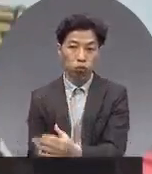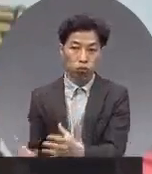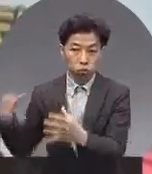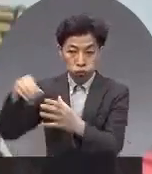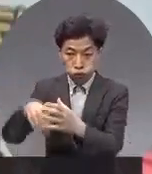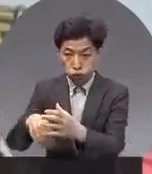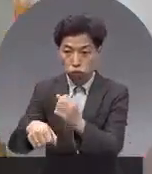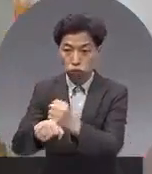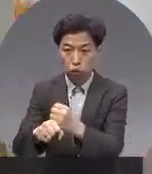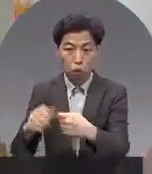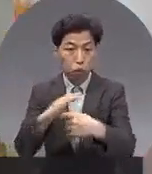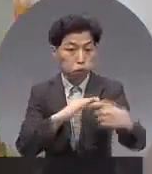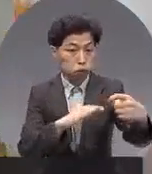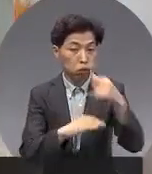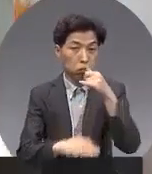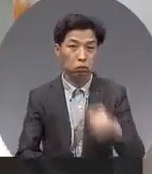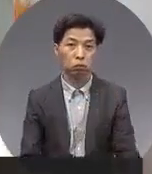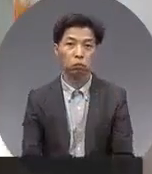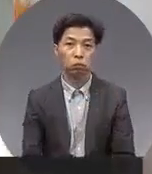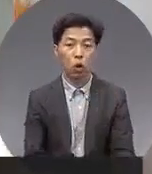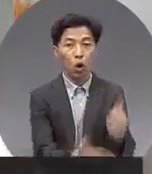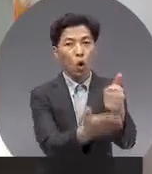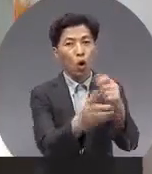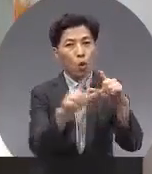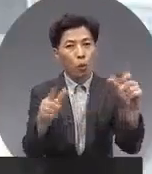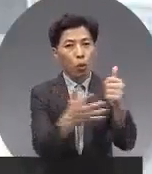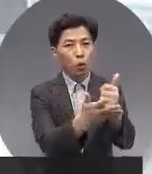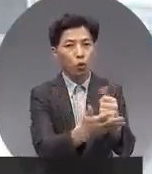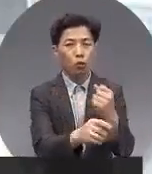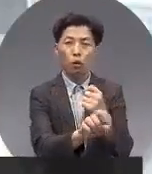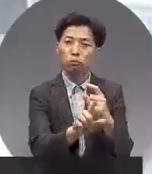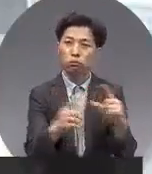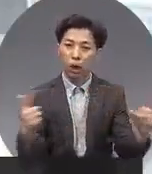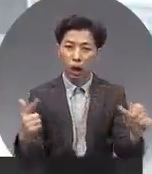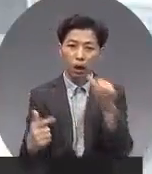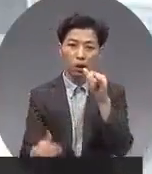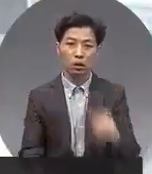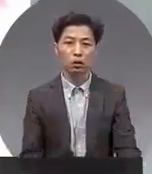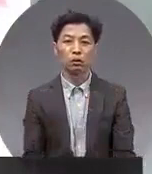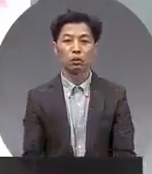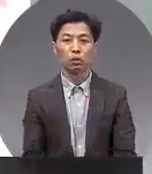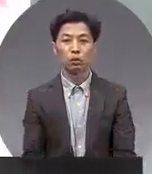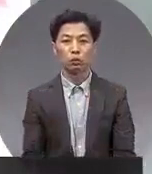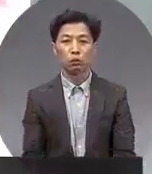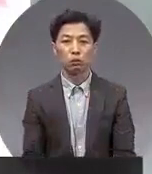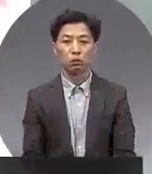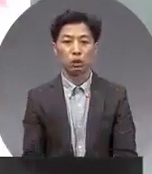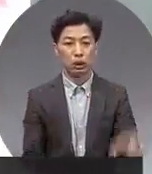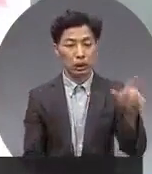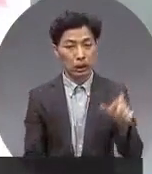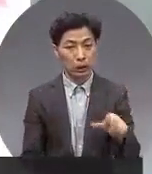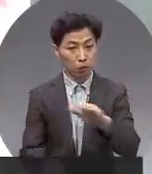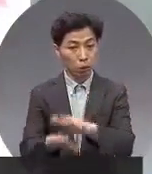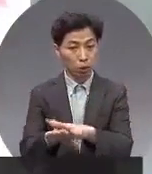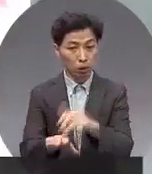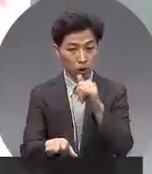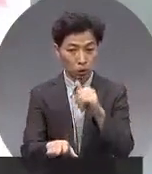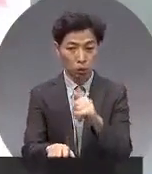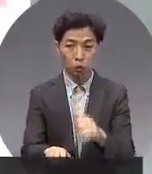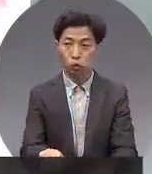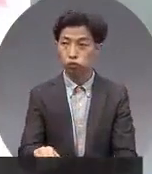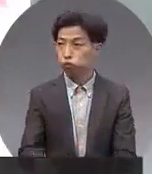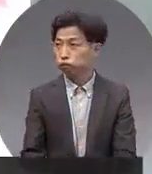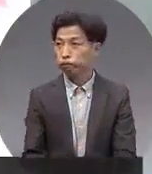담습니다. 보통 손님들이랑 다르게 들어오자마자 동전통을 만지작거렸고 카드 보관함 같은 데를